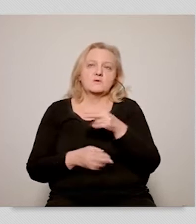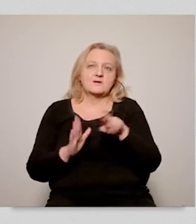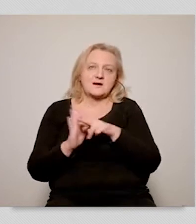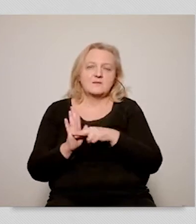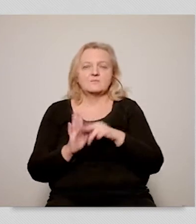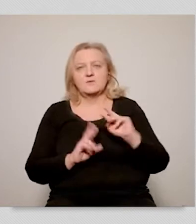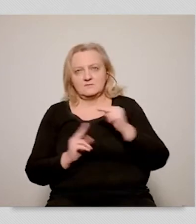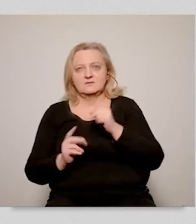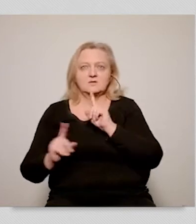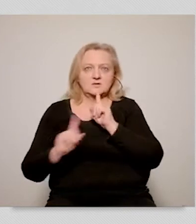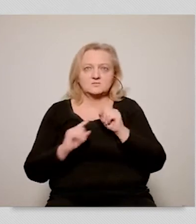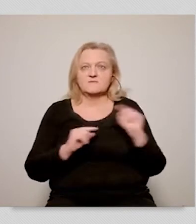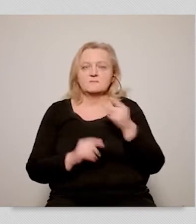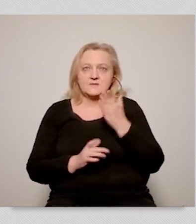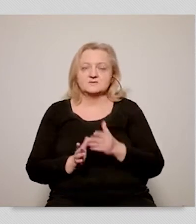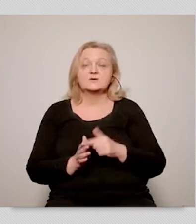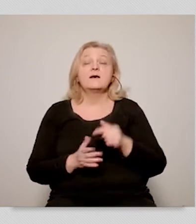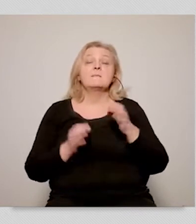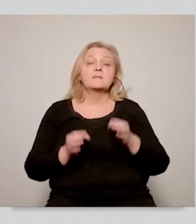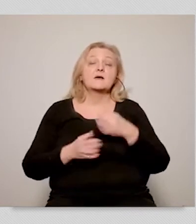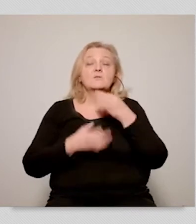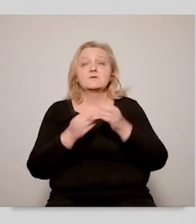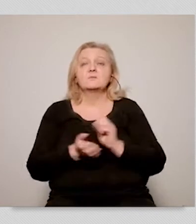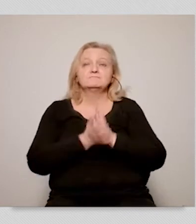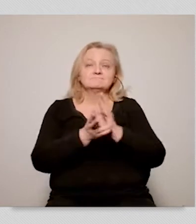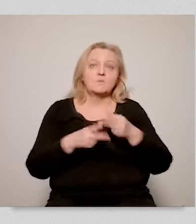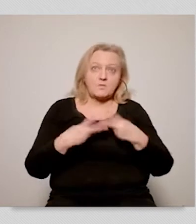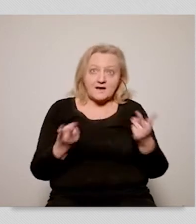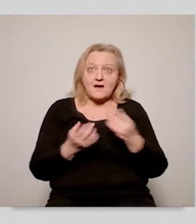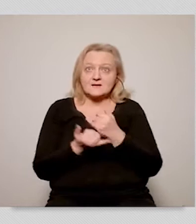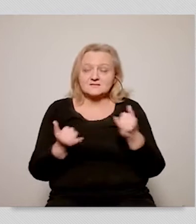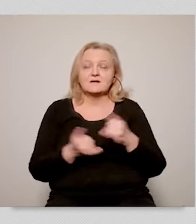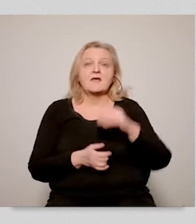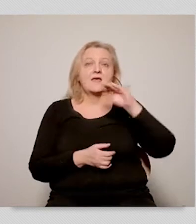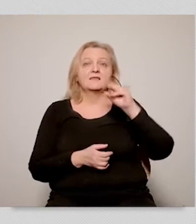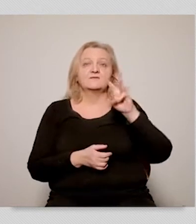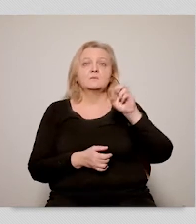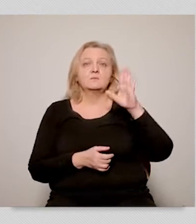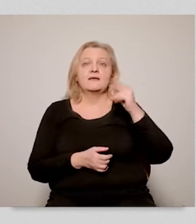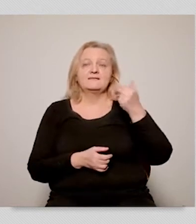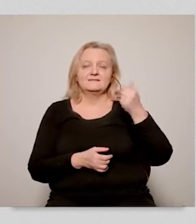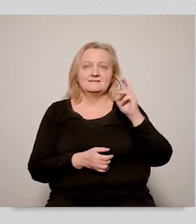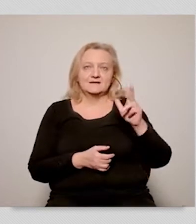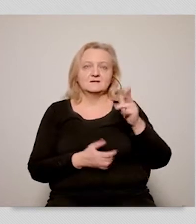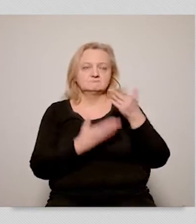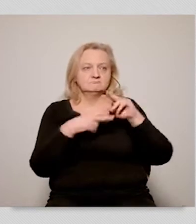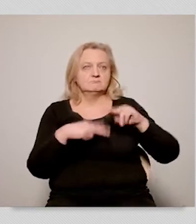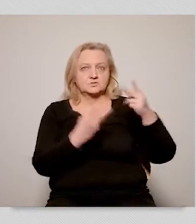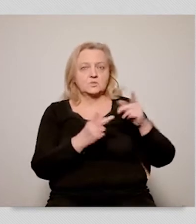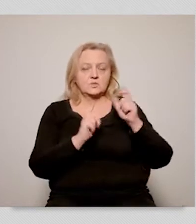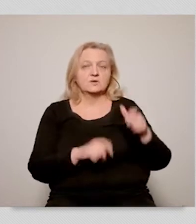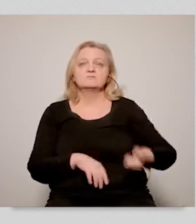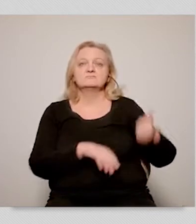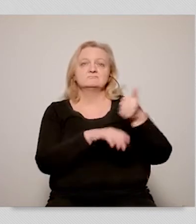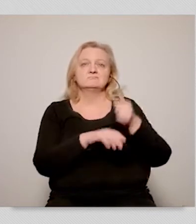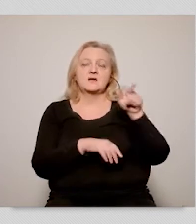rozmowy wrócimy. Ale skoro mówimy już o publikacjach, to ja chciałbym oddać głos do Edwinowi Bendykowi, który szefuje